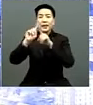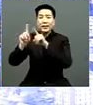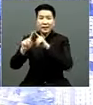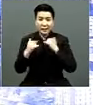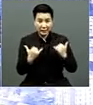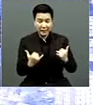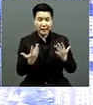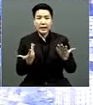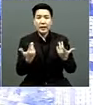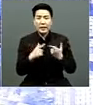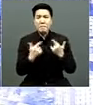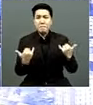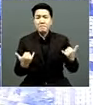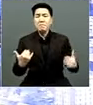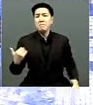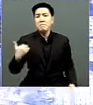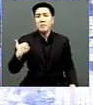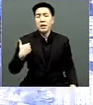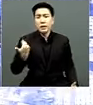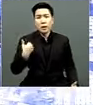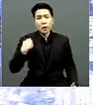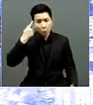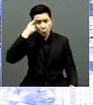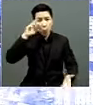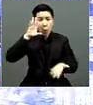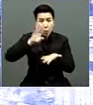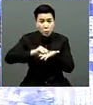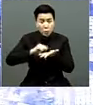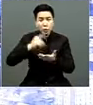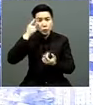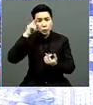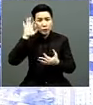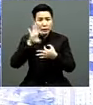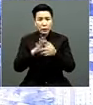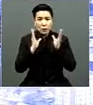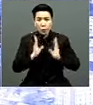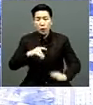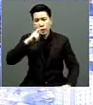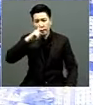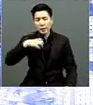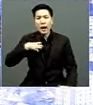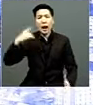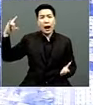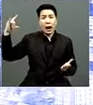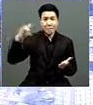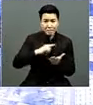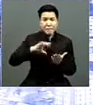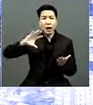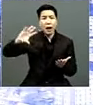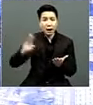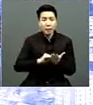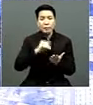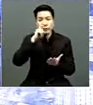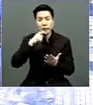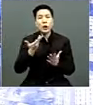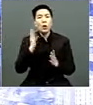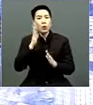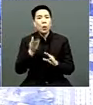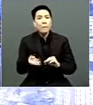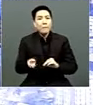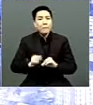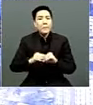ก็มีรับทราบข้อมูลที่เกี่ยวข้องกับคนไทยที่อยากจะกลับมาก็จะมีมาตรการการเพิ่มจำนวนอะไรอย่